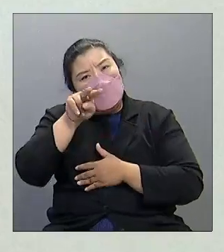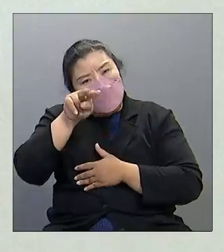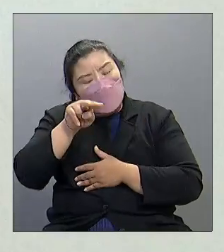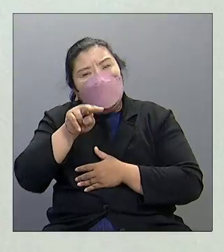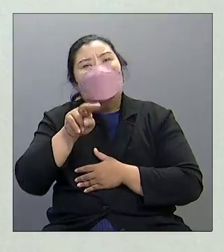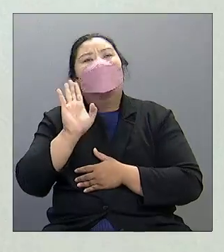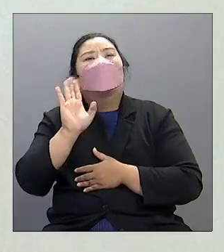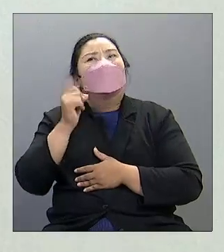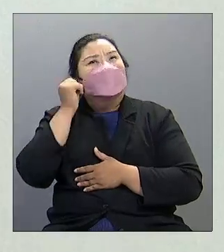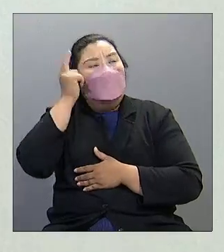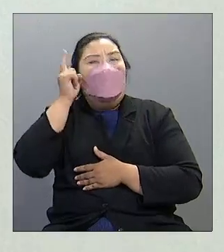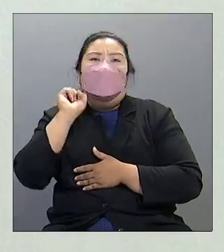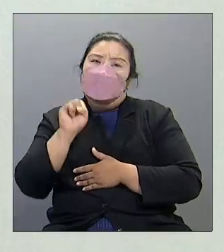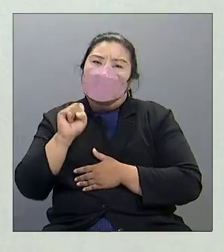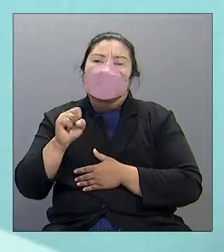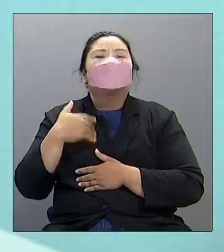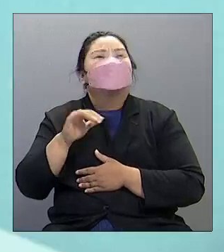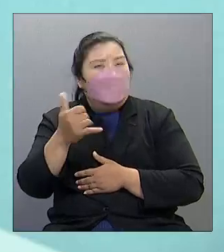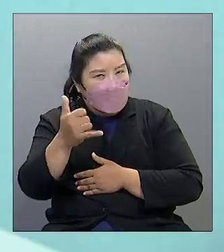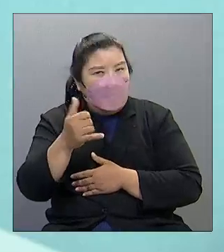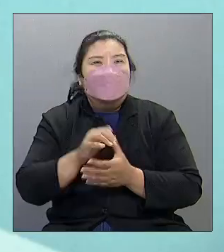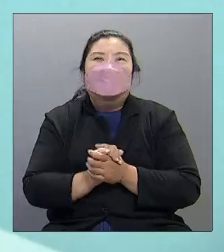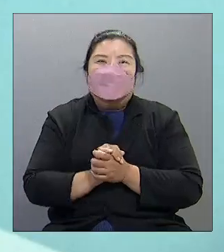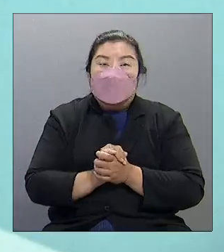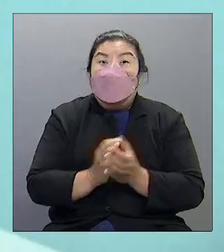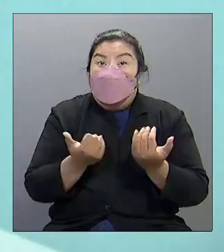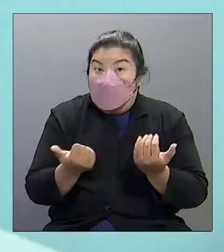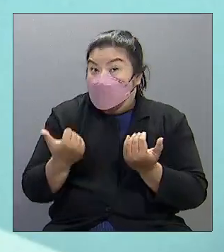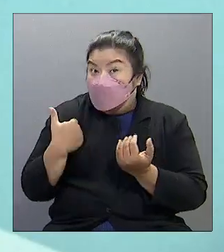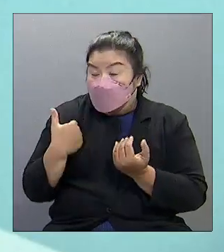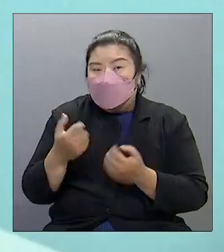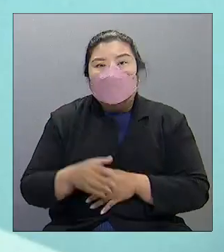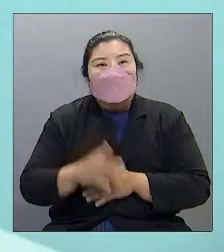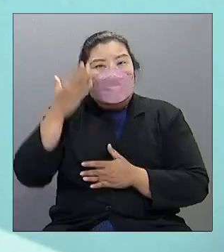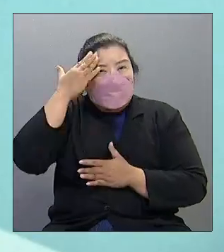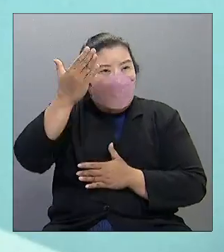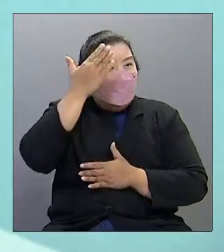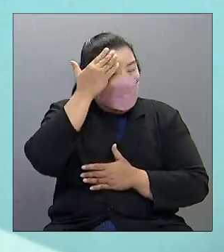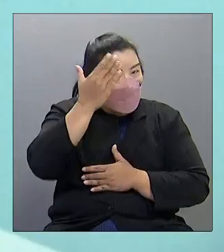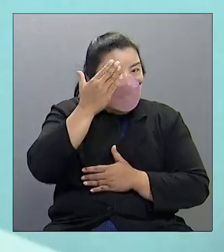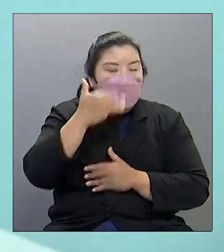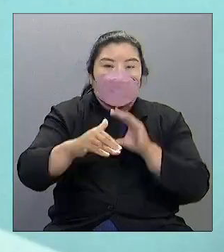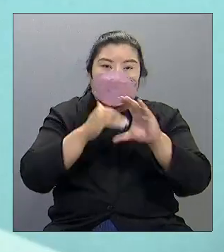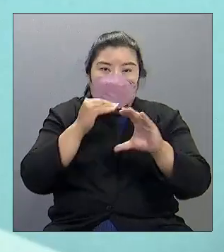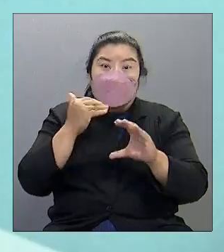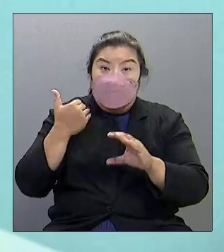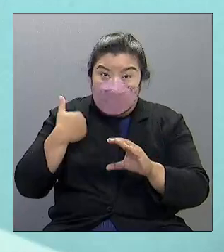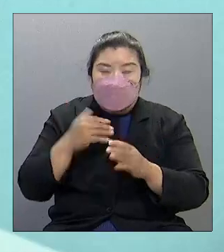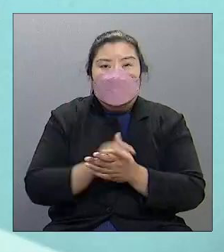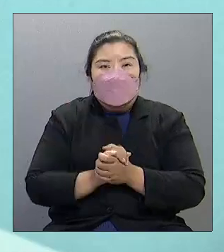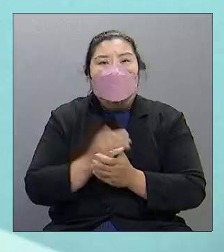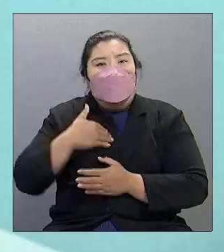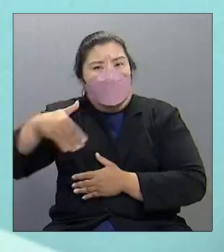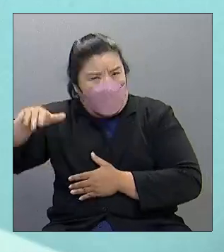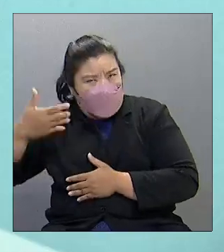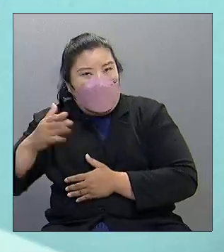คลิกแล้วกแ้ปญหารนั้ได้ด้ใช่ค่ะ อ่านเดียวขออนิญาตนะคะถ calculated reps บอกวาขึ้นไปกราบพระ